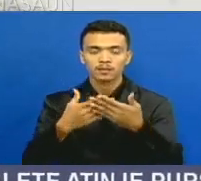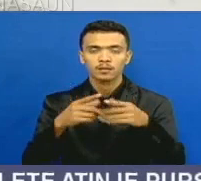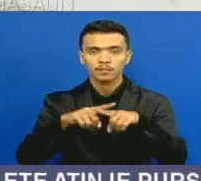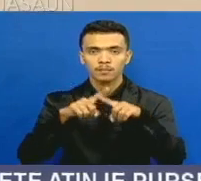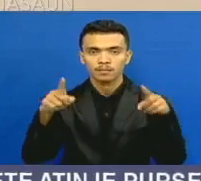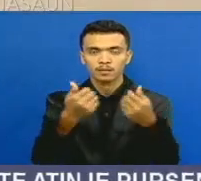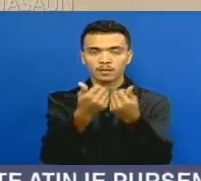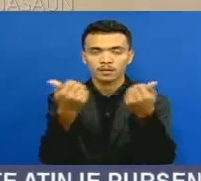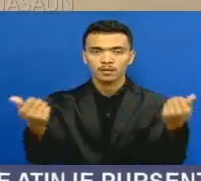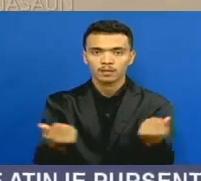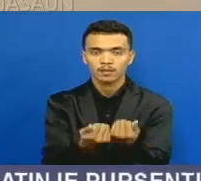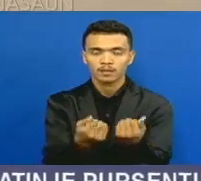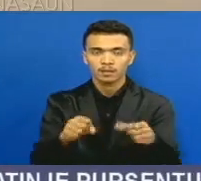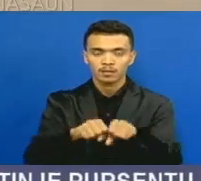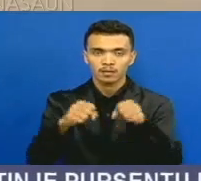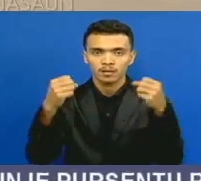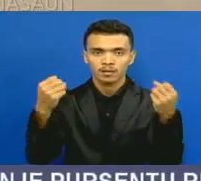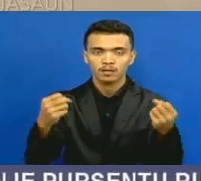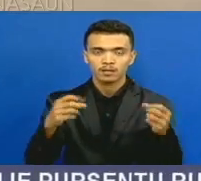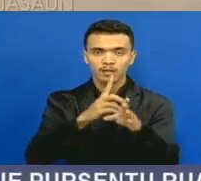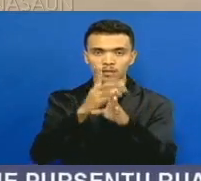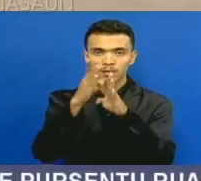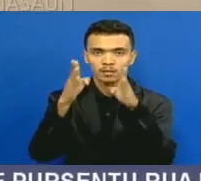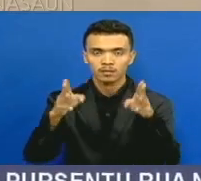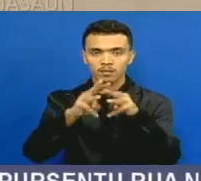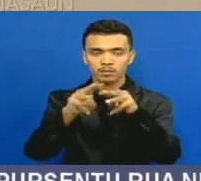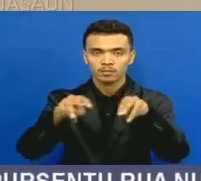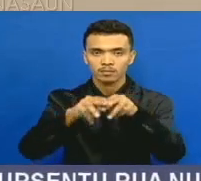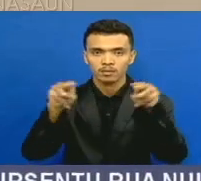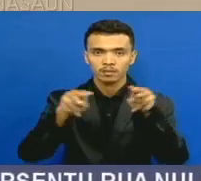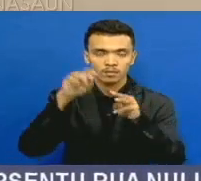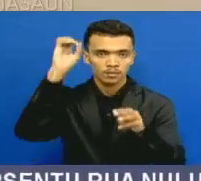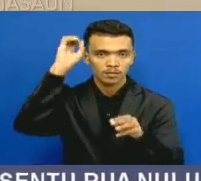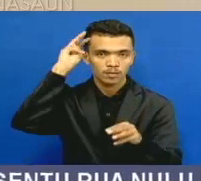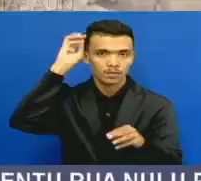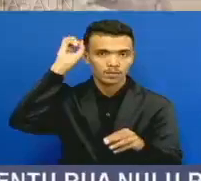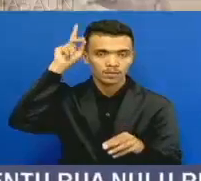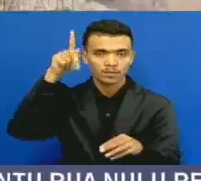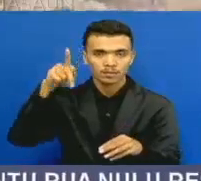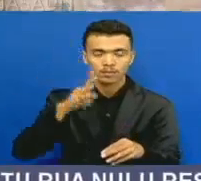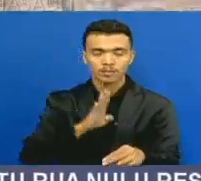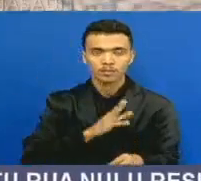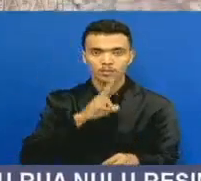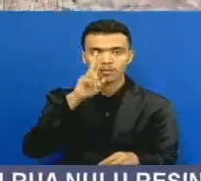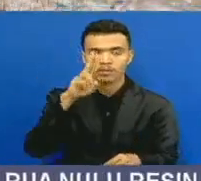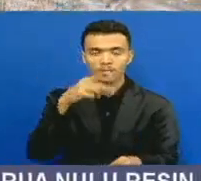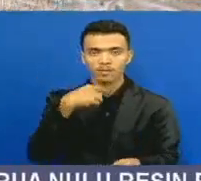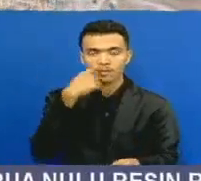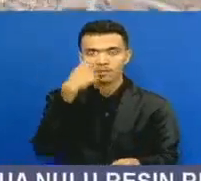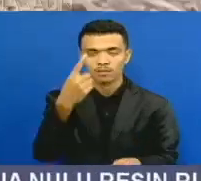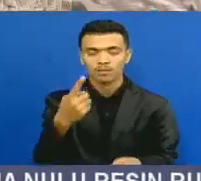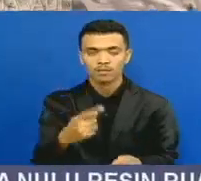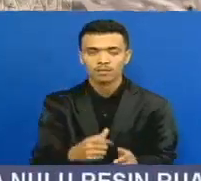atliu. Hatamba preocupação ne diretor serviço municipal obras públicas Baucau Pedro Alessandro Gusmão Pereira